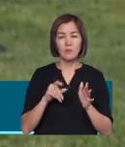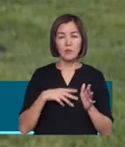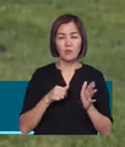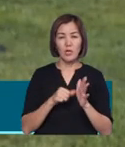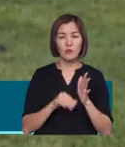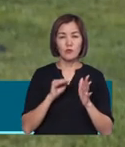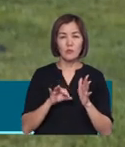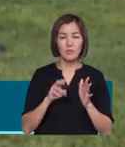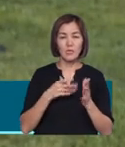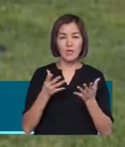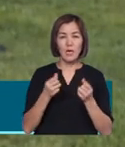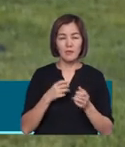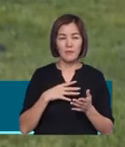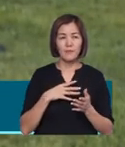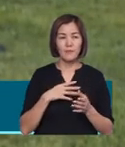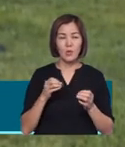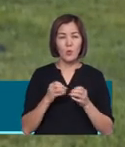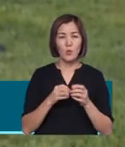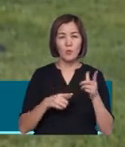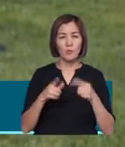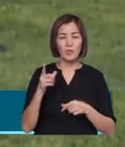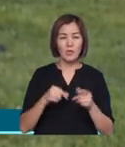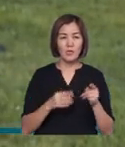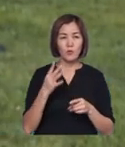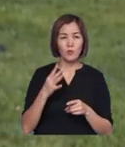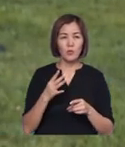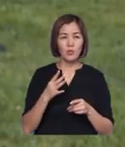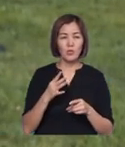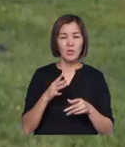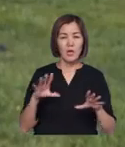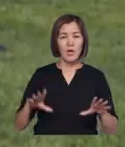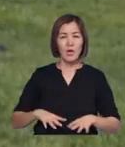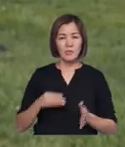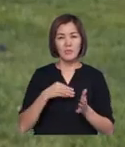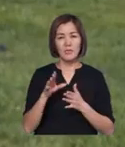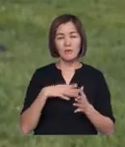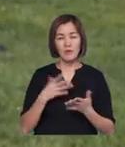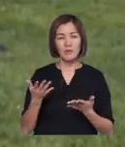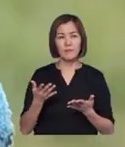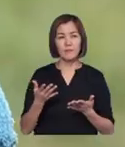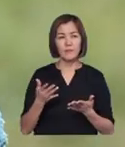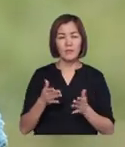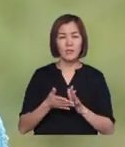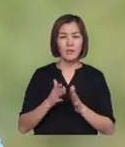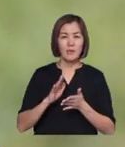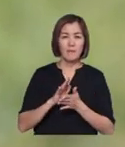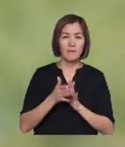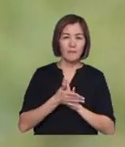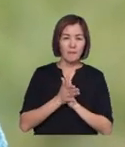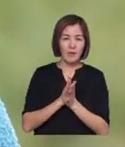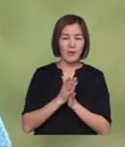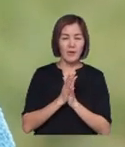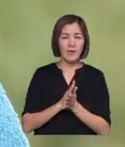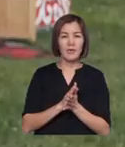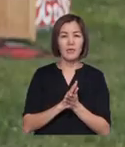теңге алдым. Оған 10 бие, 4 ат сатып алдым. Сепараторым бар, май құртымды шығарам.